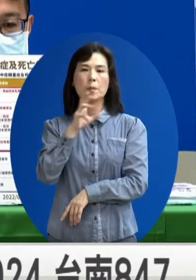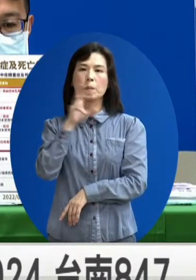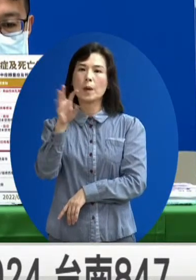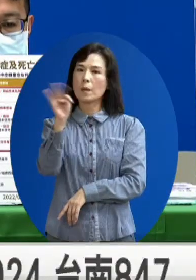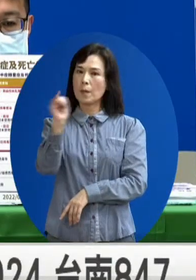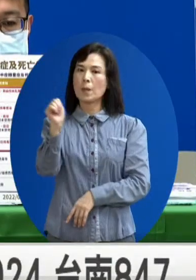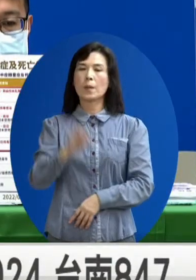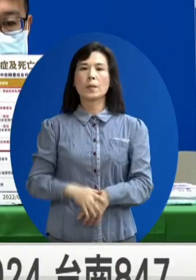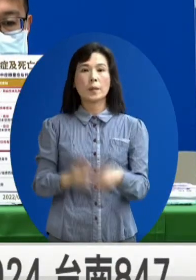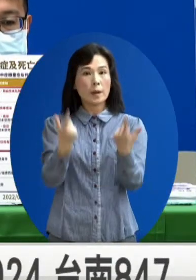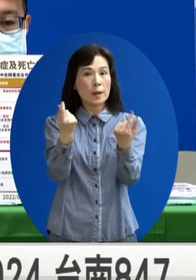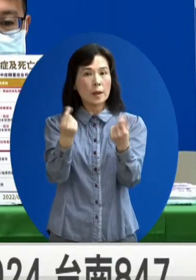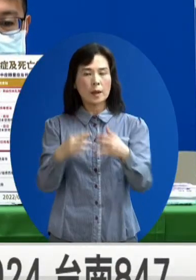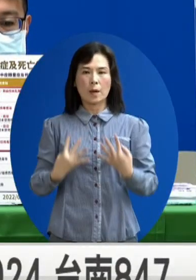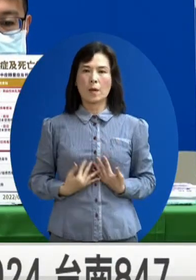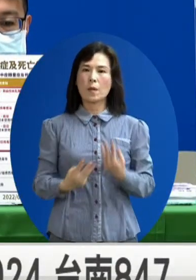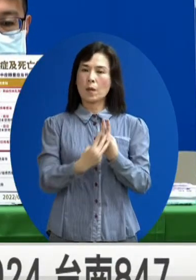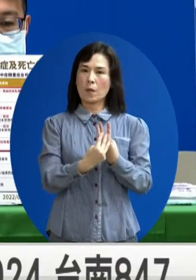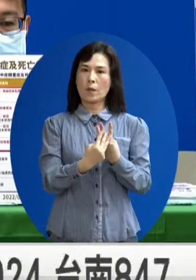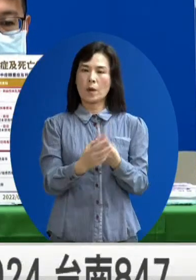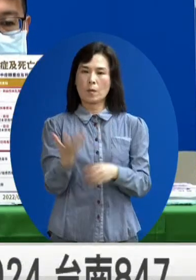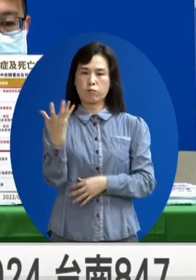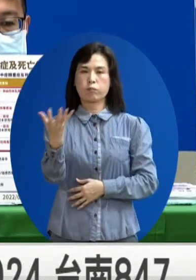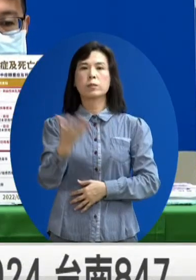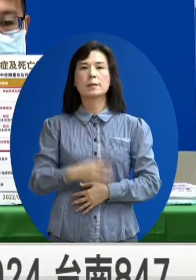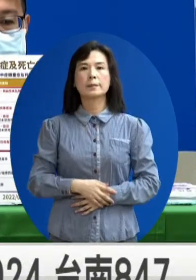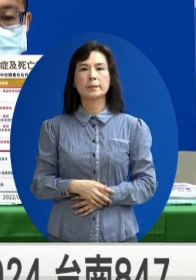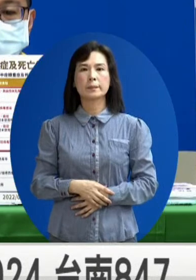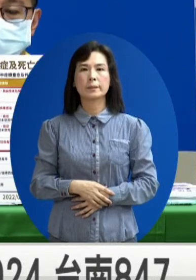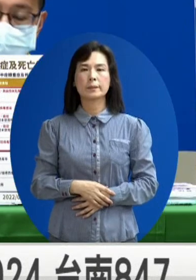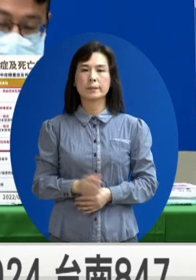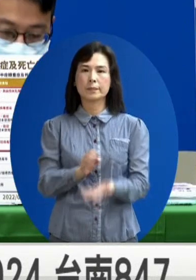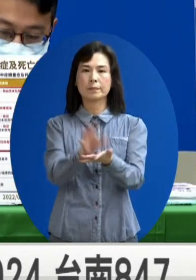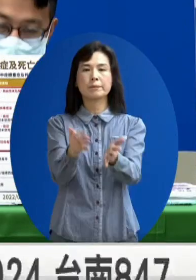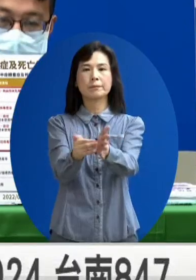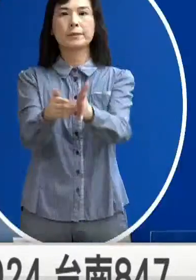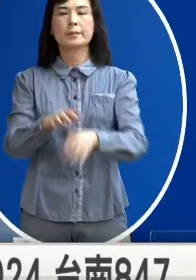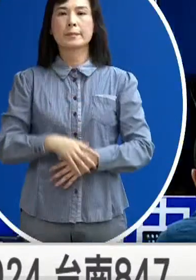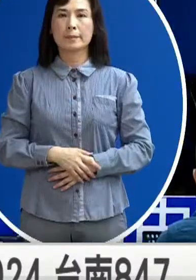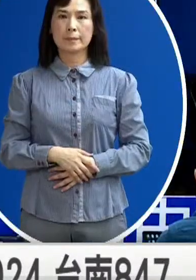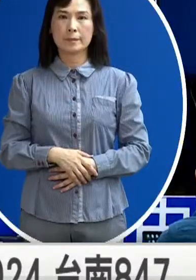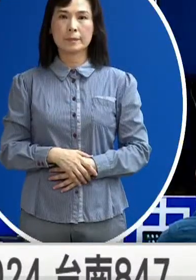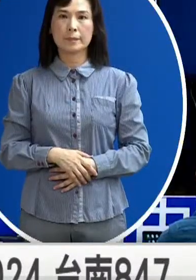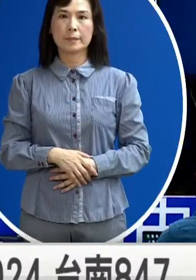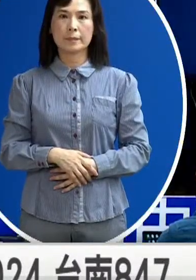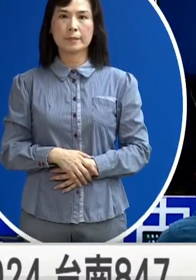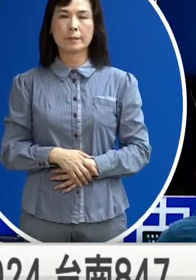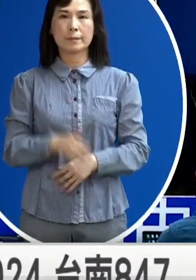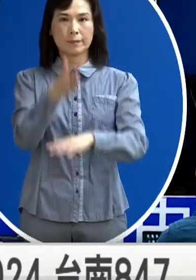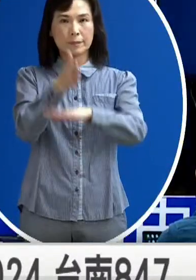也是大概以这个肺炎等等为主、哦、以上报告。